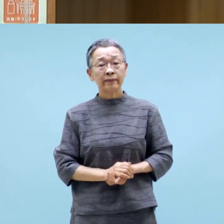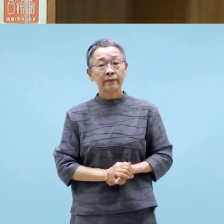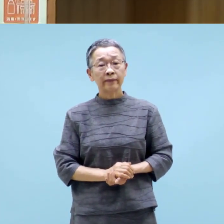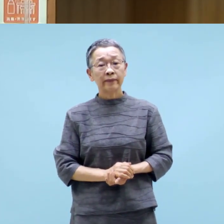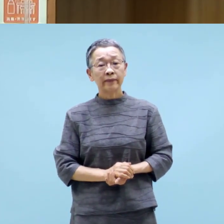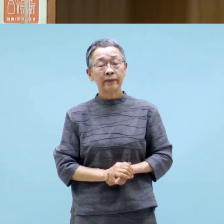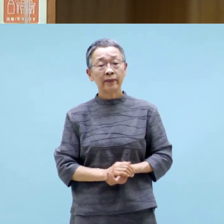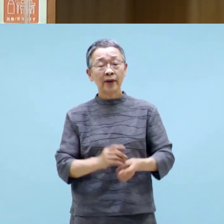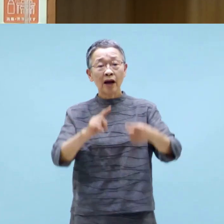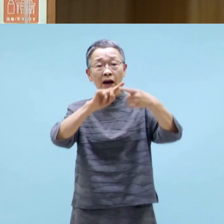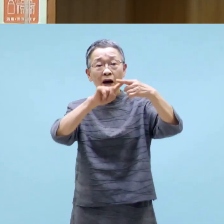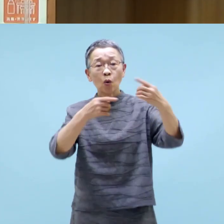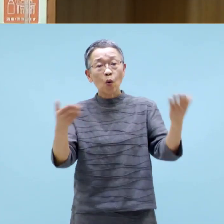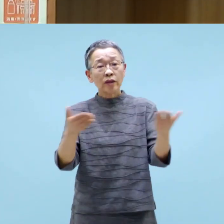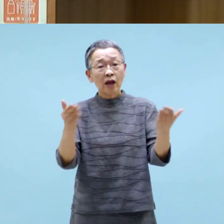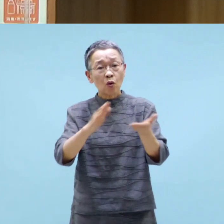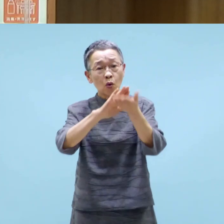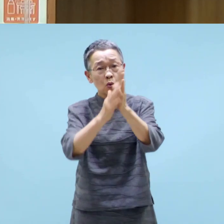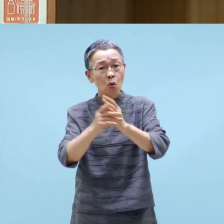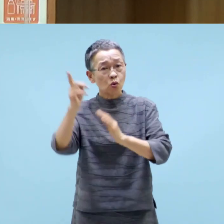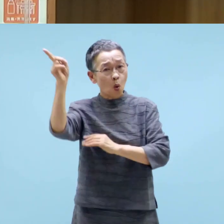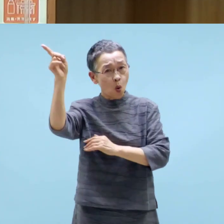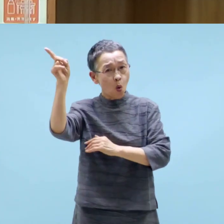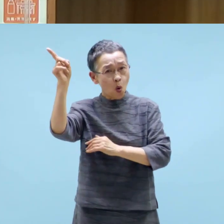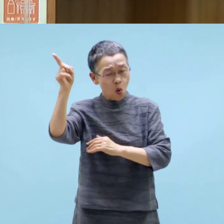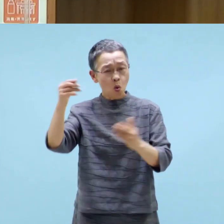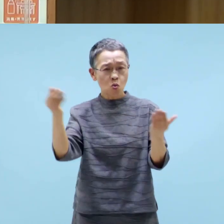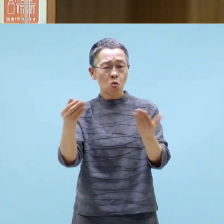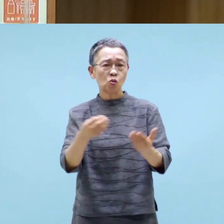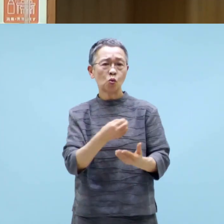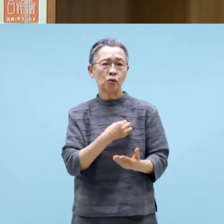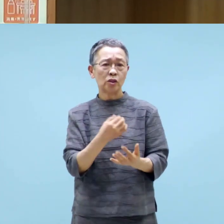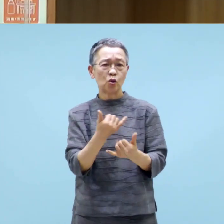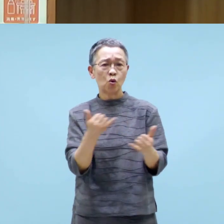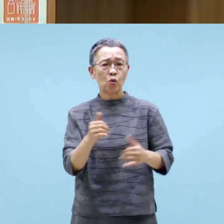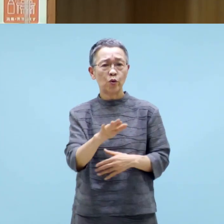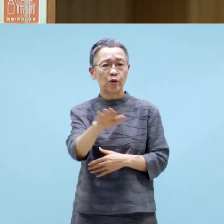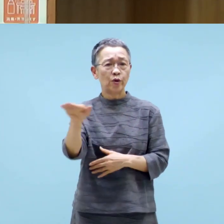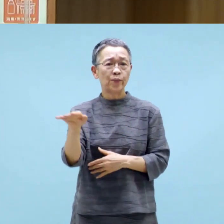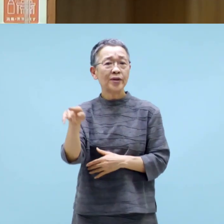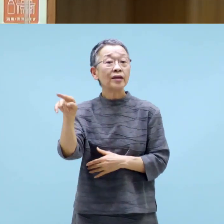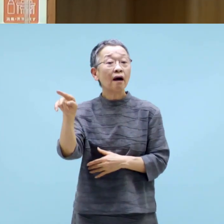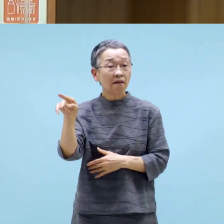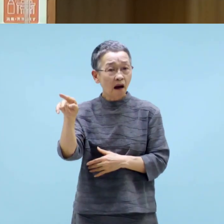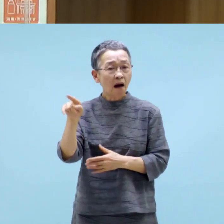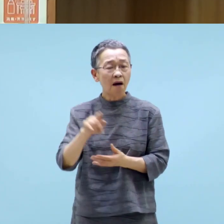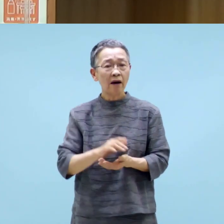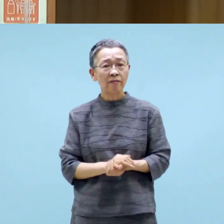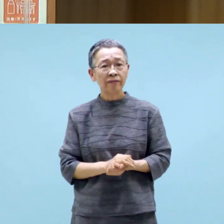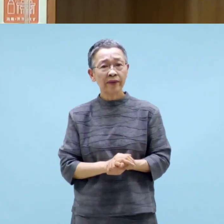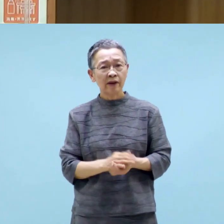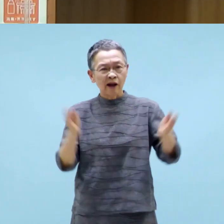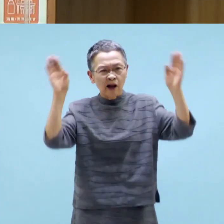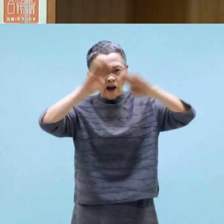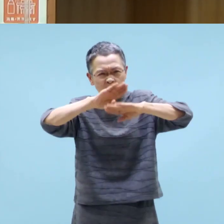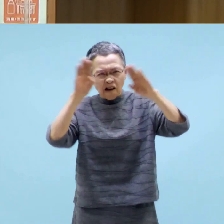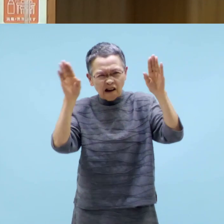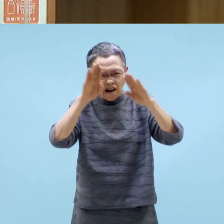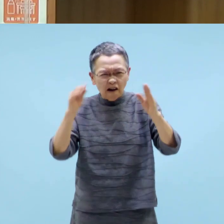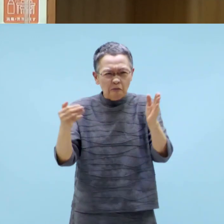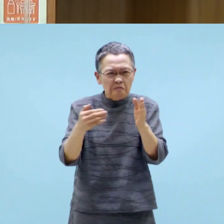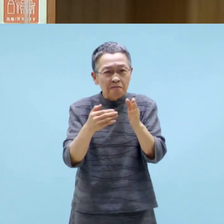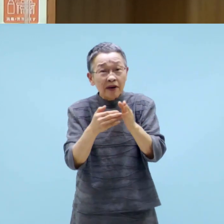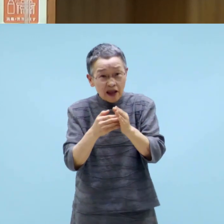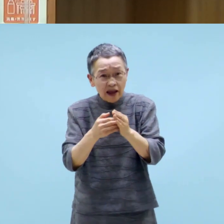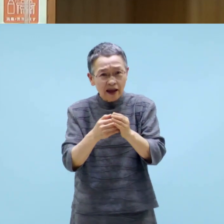厚生労働省の職員の方がその深夜までその